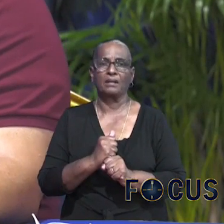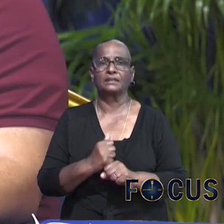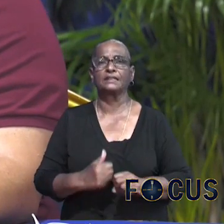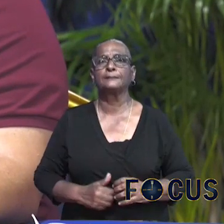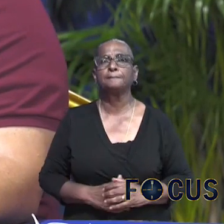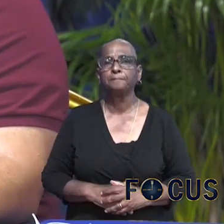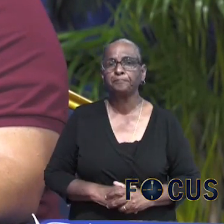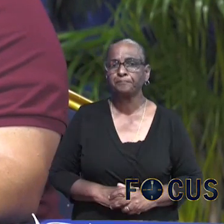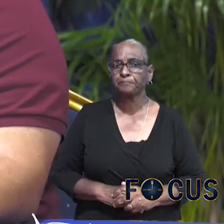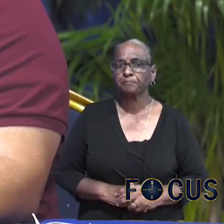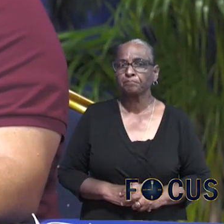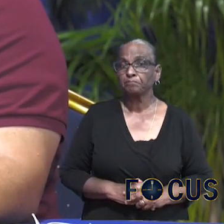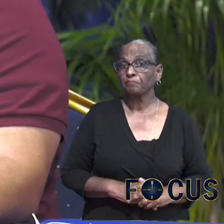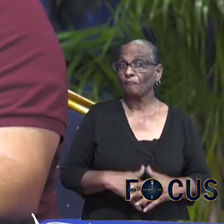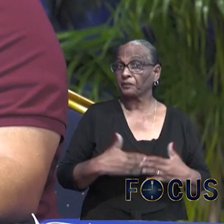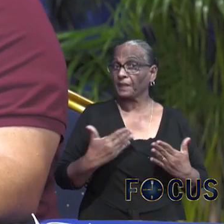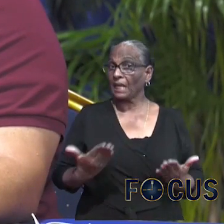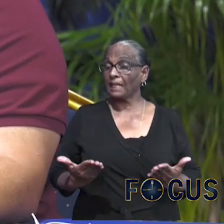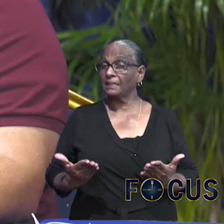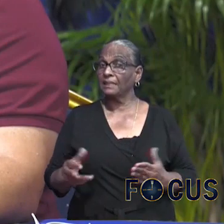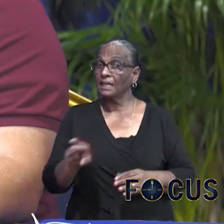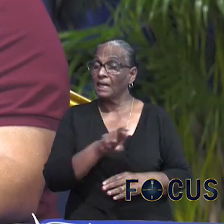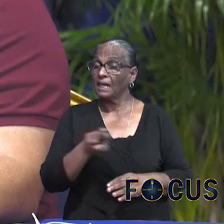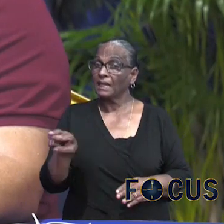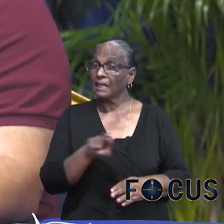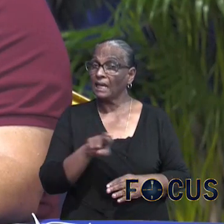Dat is dus nog niet afgesproken. En de relatie met